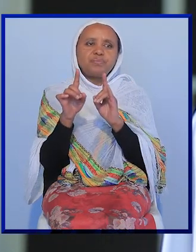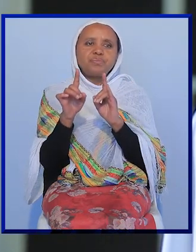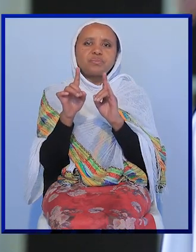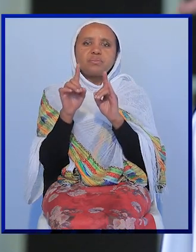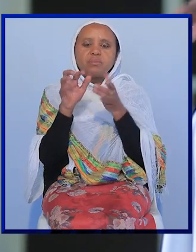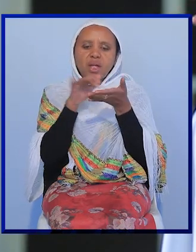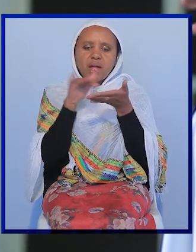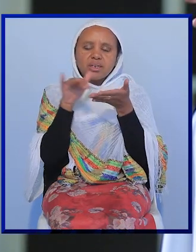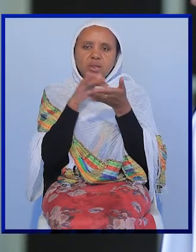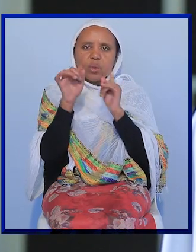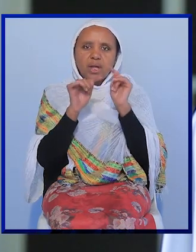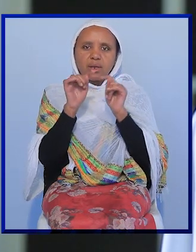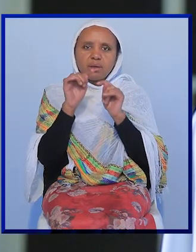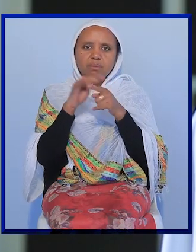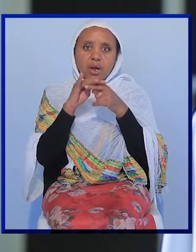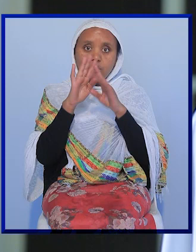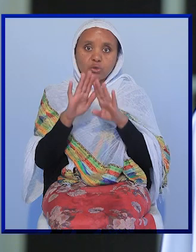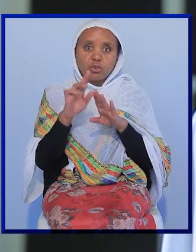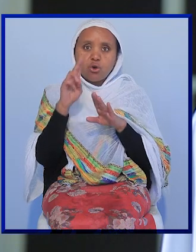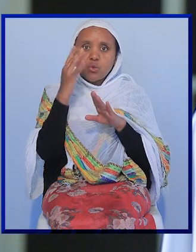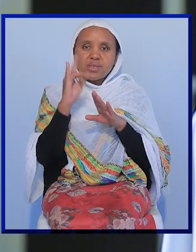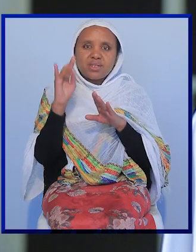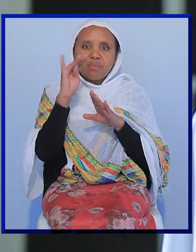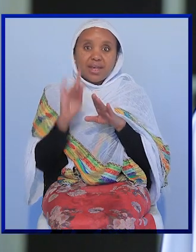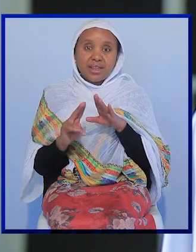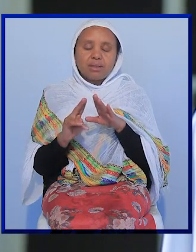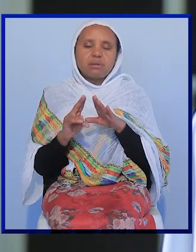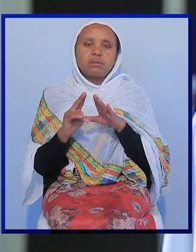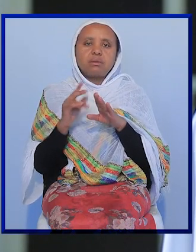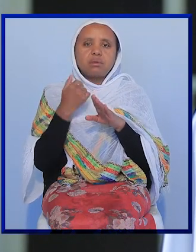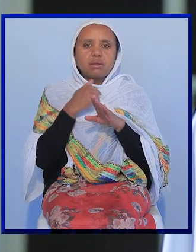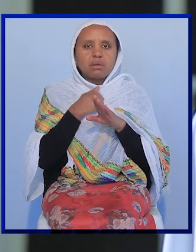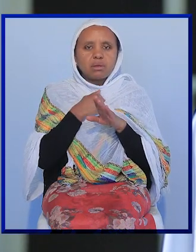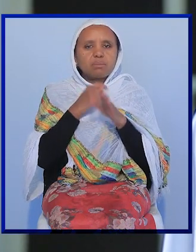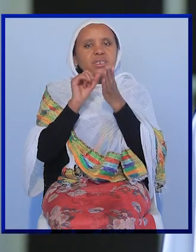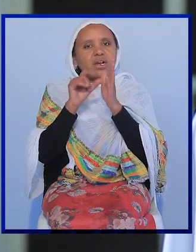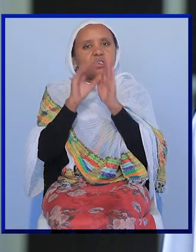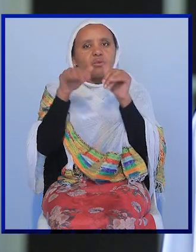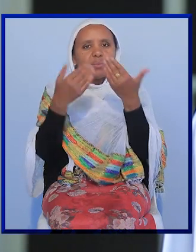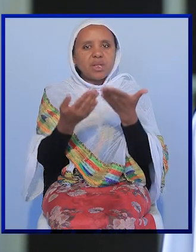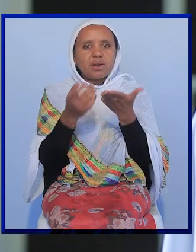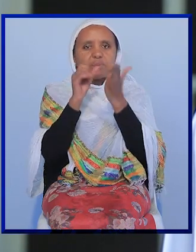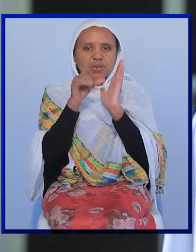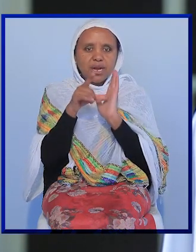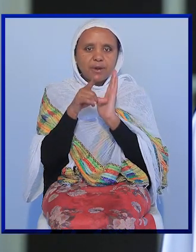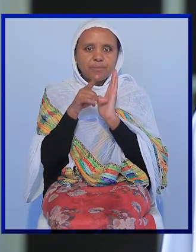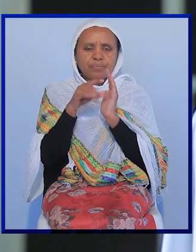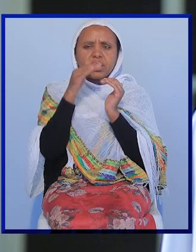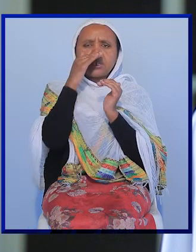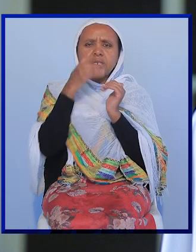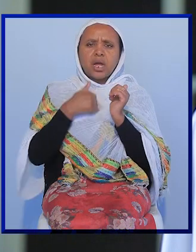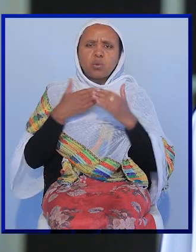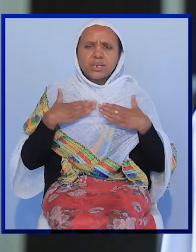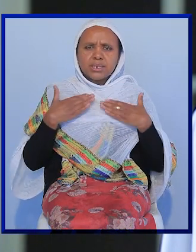ጥናትን አጥንተው የታሪክ ባለሙያዎች ስለ ሮዝሜሪ ከጥንት ክርስትና ጋር ያመሳሰሉበት ታሪክ አለ። ለምሳሌ ሽታ አለው፣